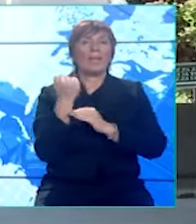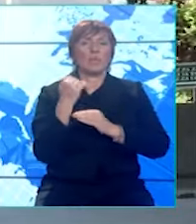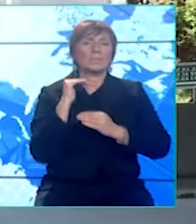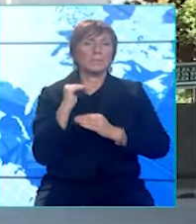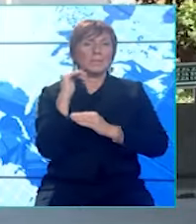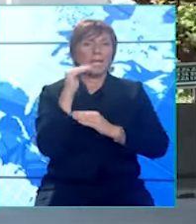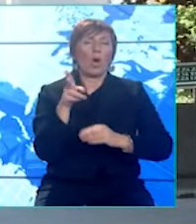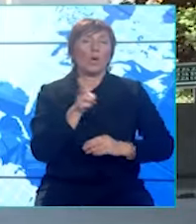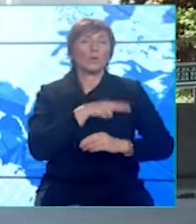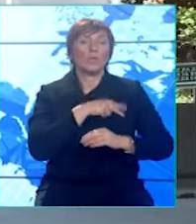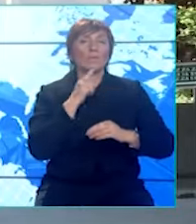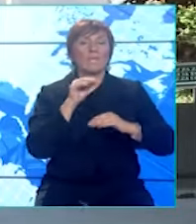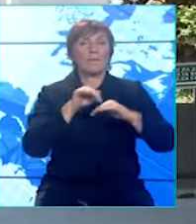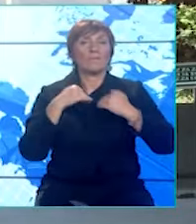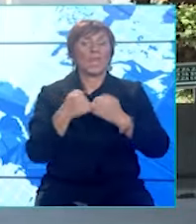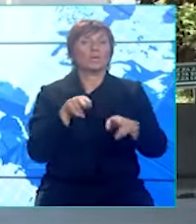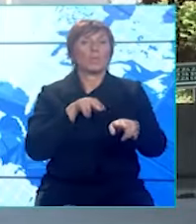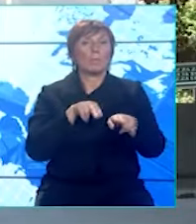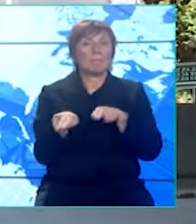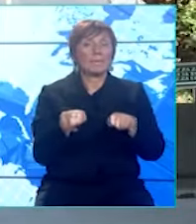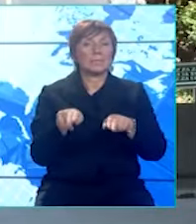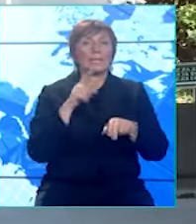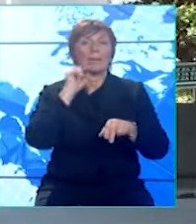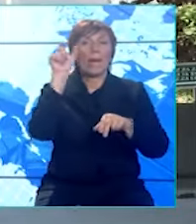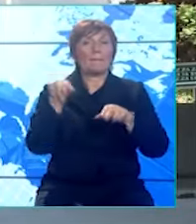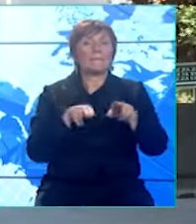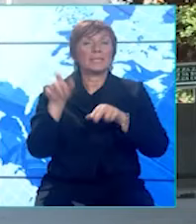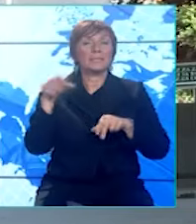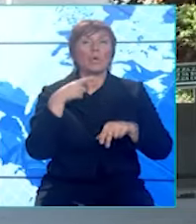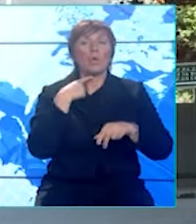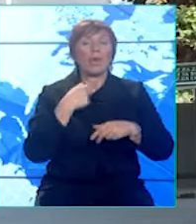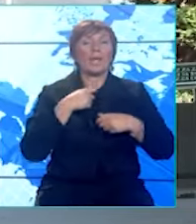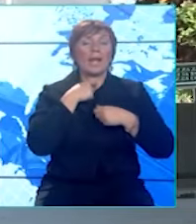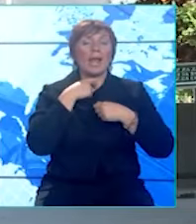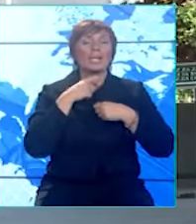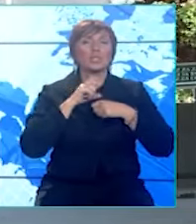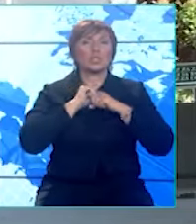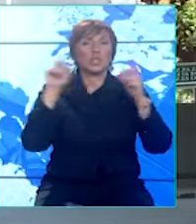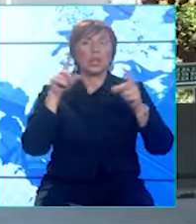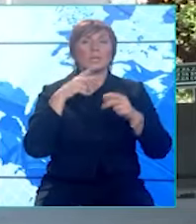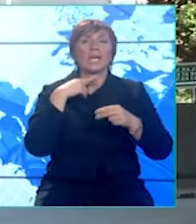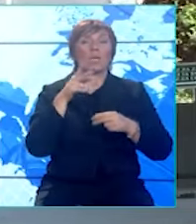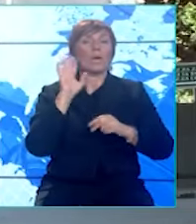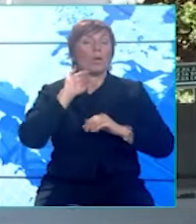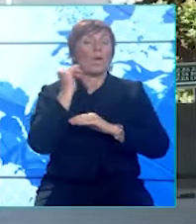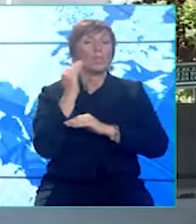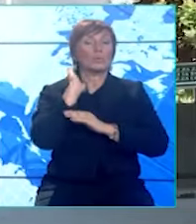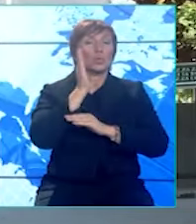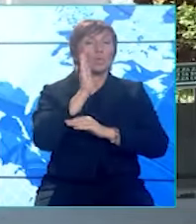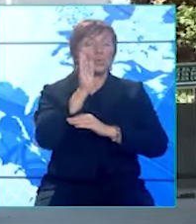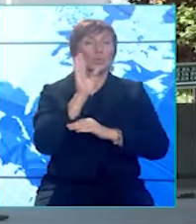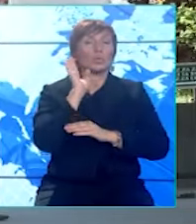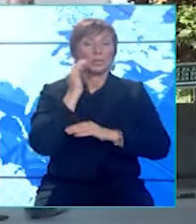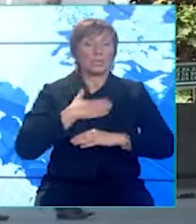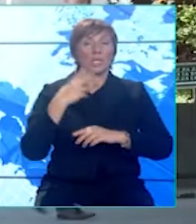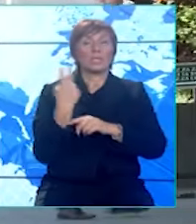je na Vijeću ministara Bosne i Hercegovine, na ministrima koji glasno zagovaraju evropsku budućnost naše zemlje, a uporno rade protiv